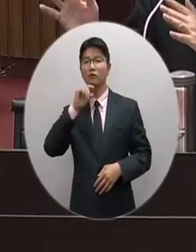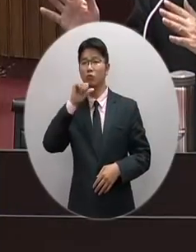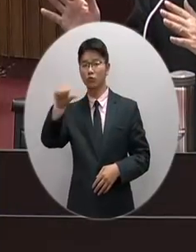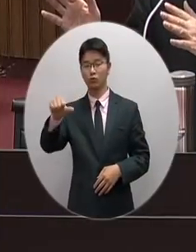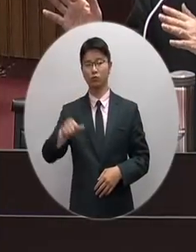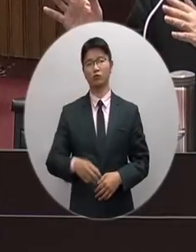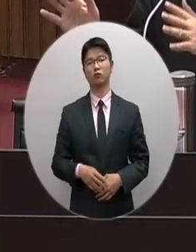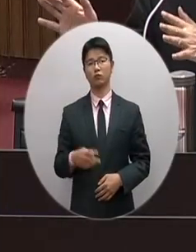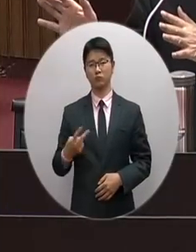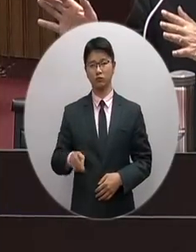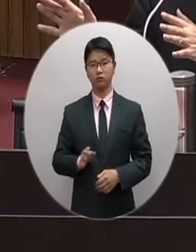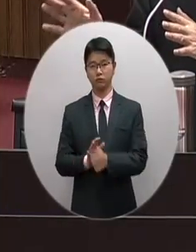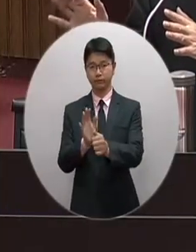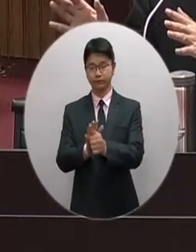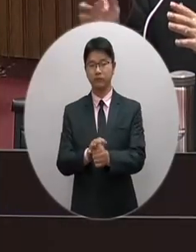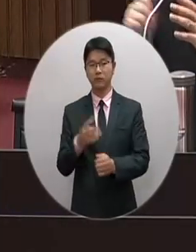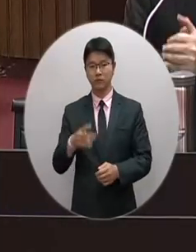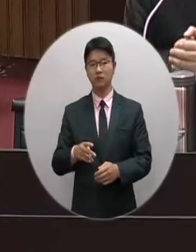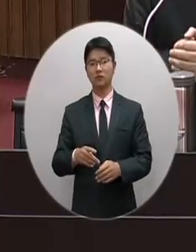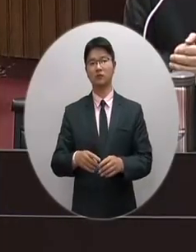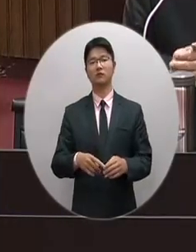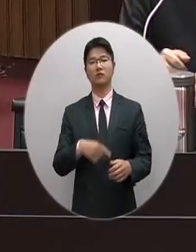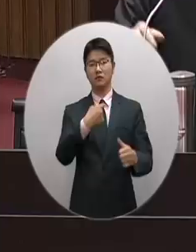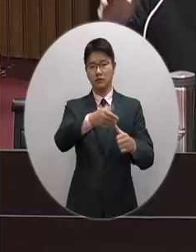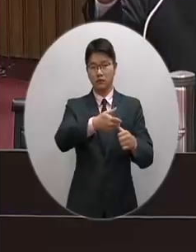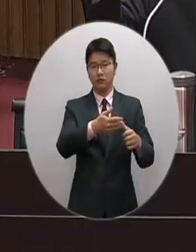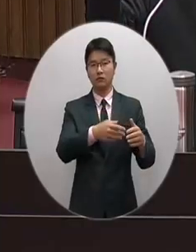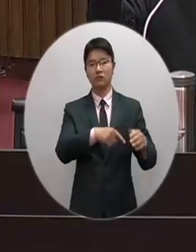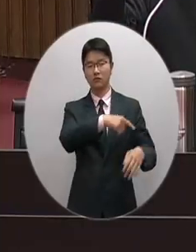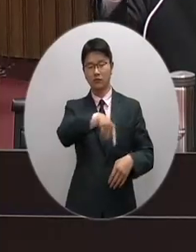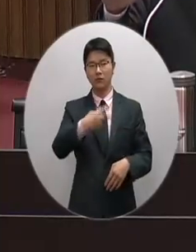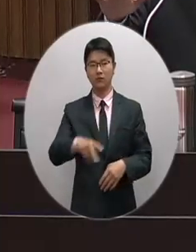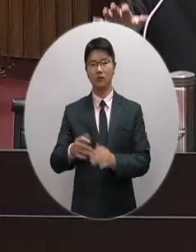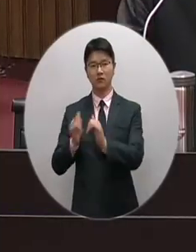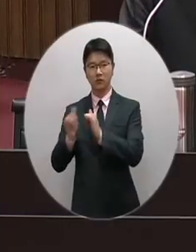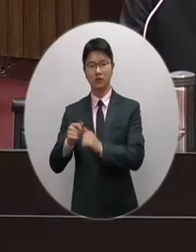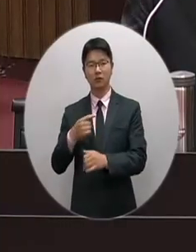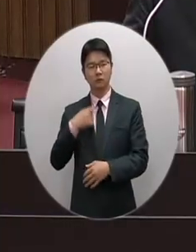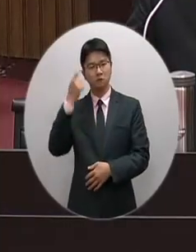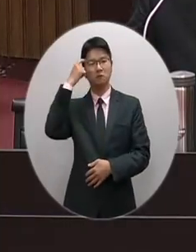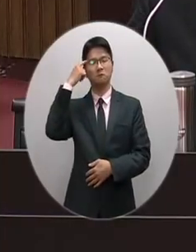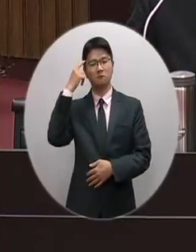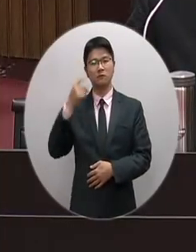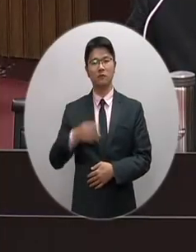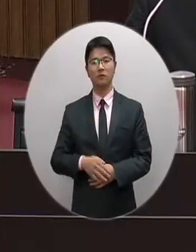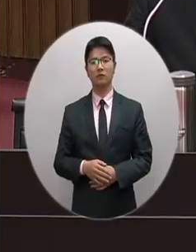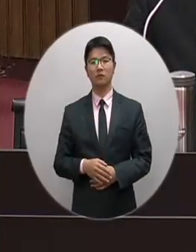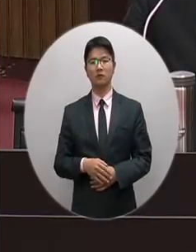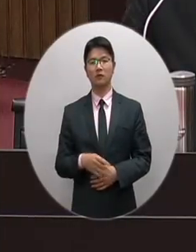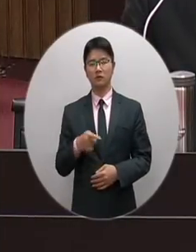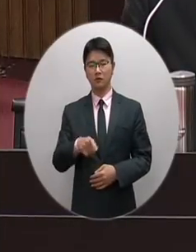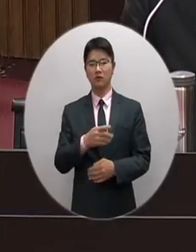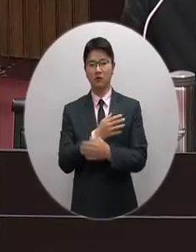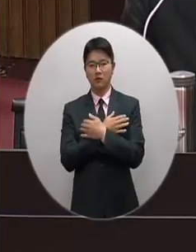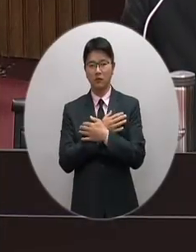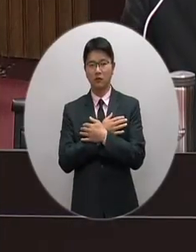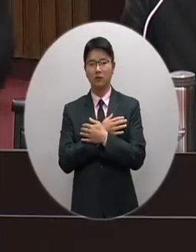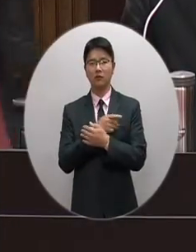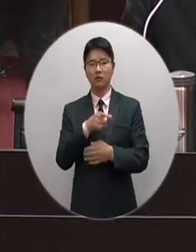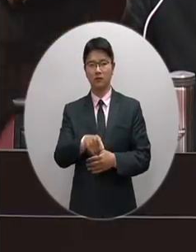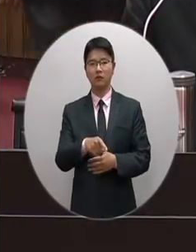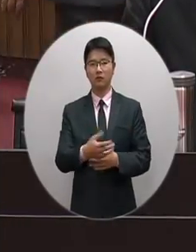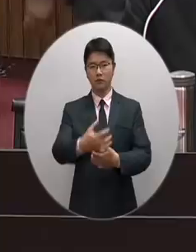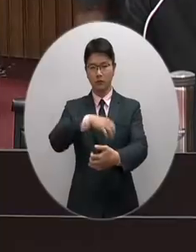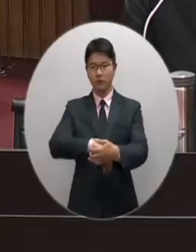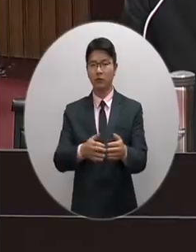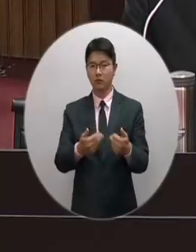至最近也有教育界跟社会在建议，那我们的义务教育要不要往下到5岁，这个都是我们共